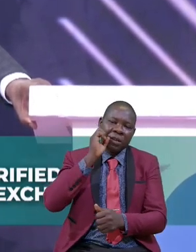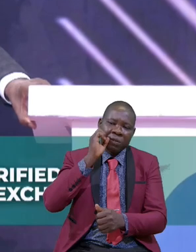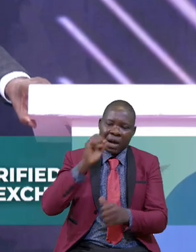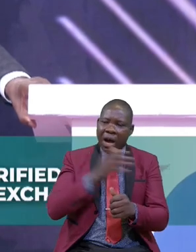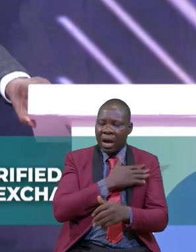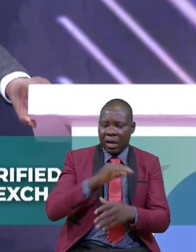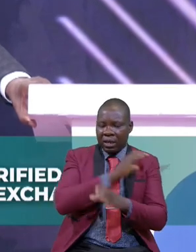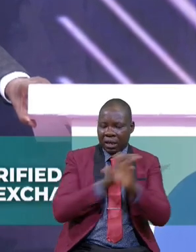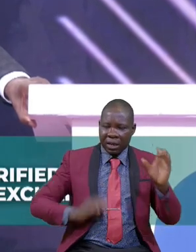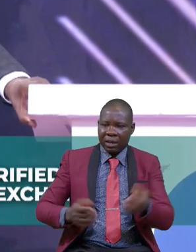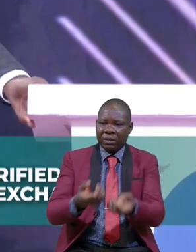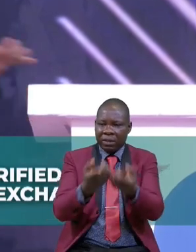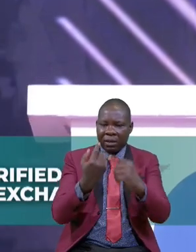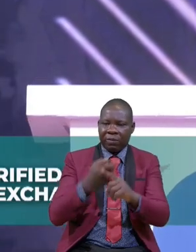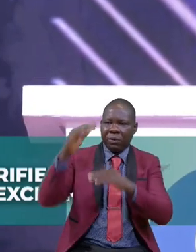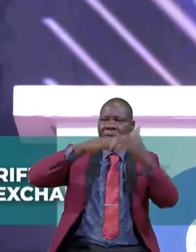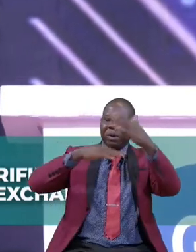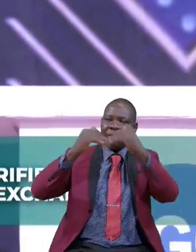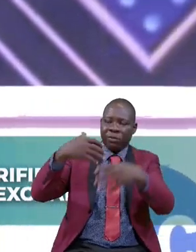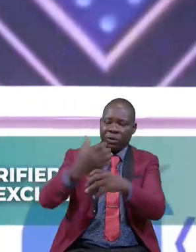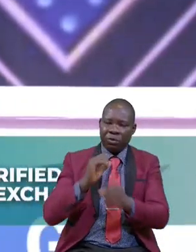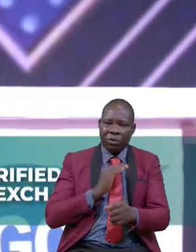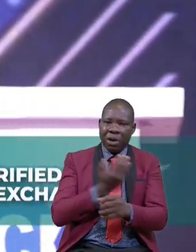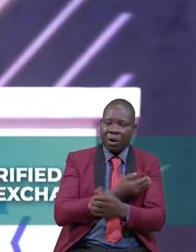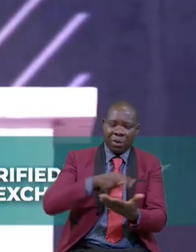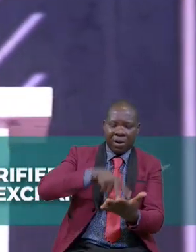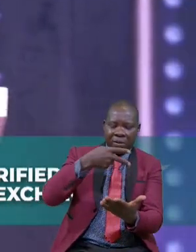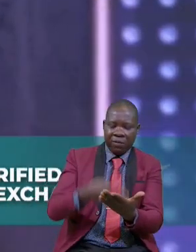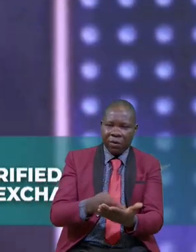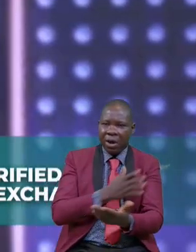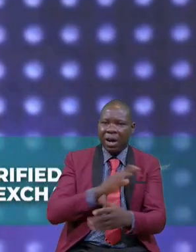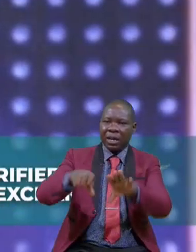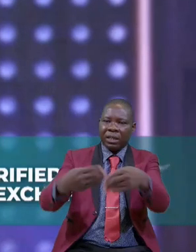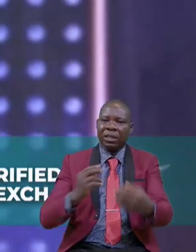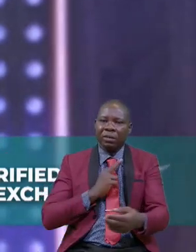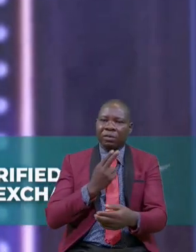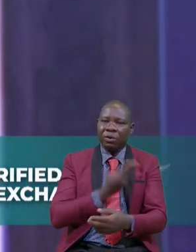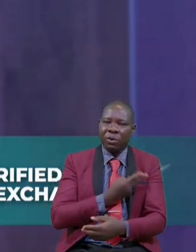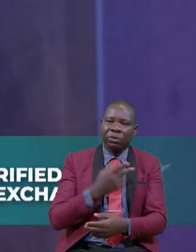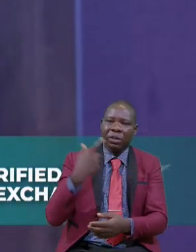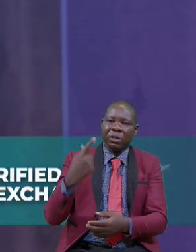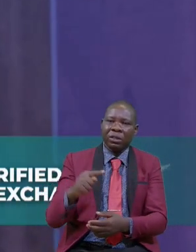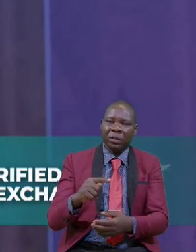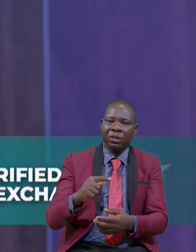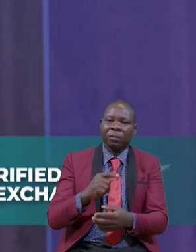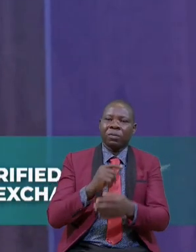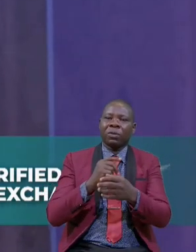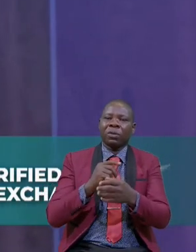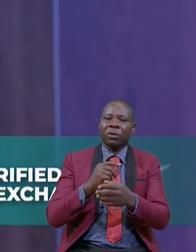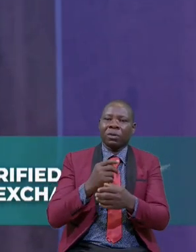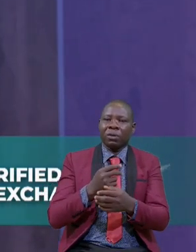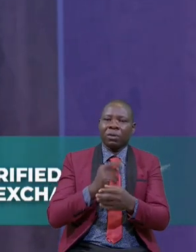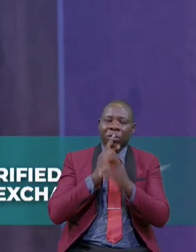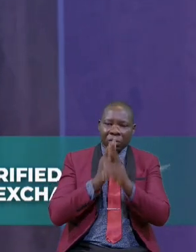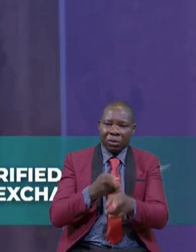ôté notre chute et l'effet de la chute et nous a donné le résultat de son